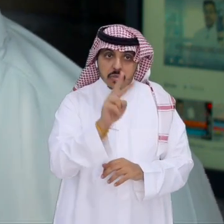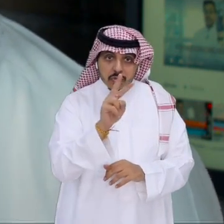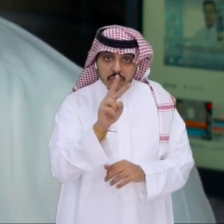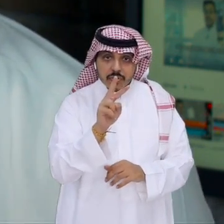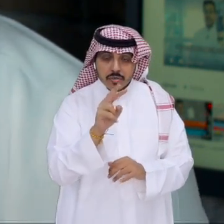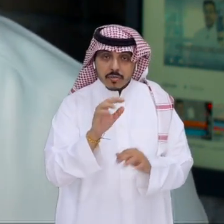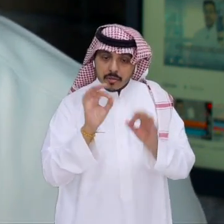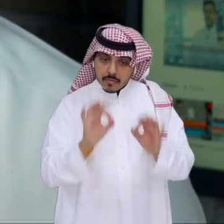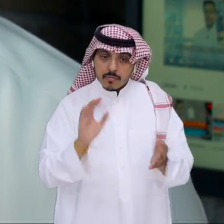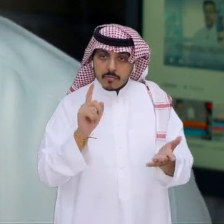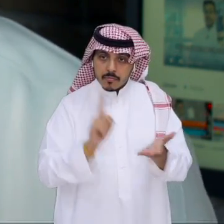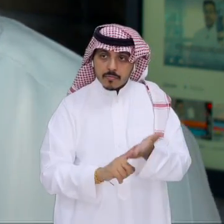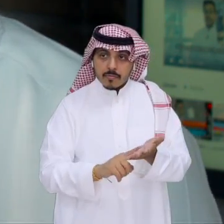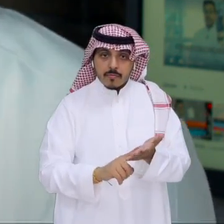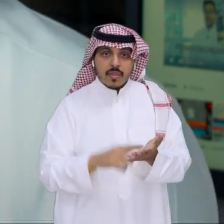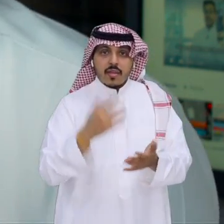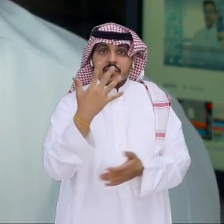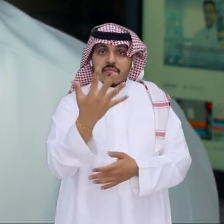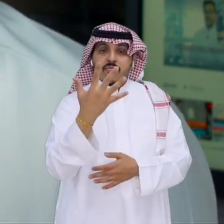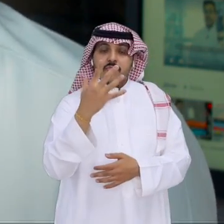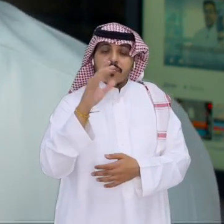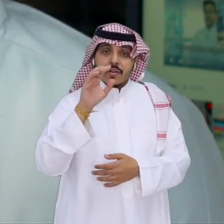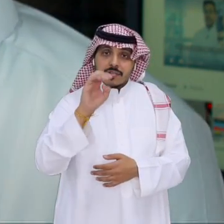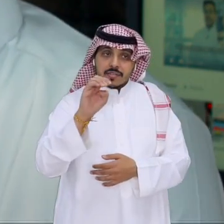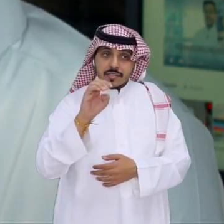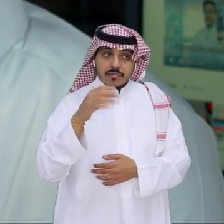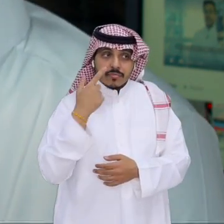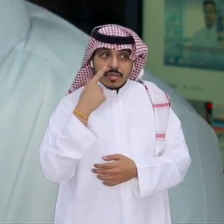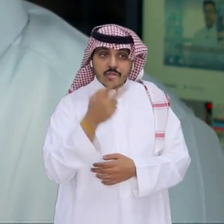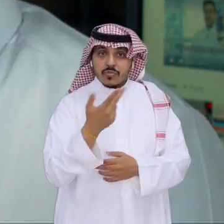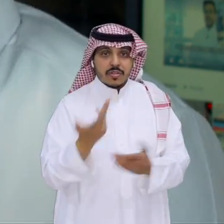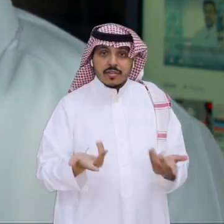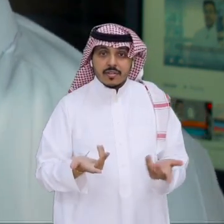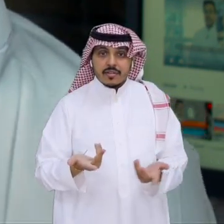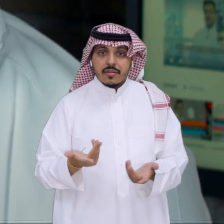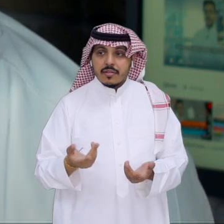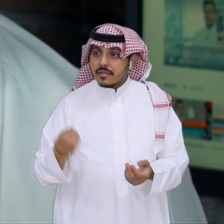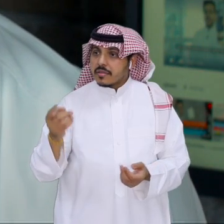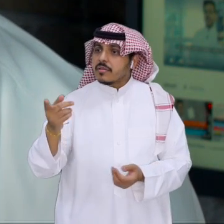قاعد يشوفه متأكد متفق معاهم انه ما شفنا الـ 5G عشان نتكلم على 6G. ف